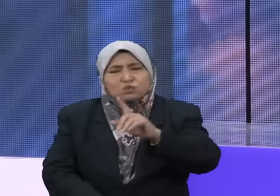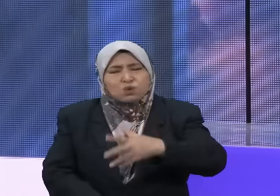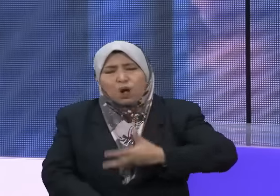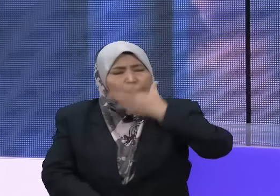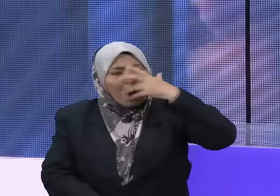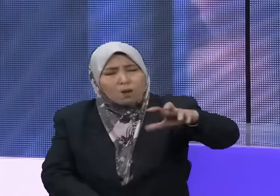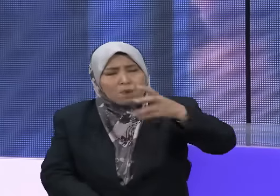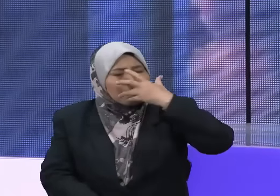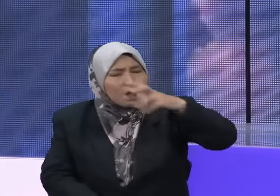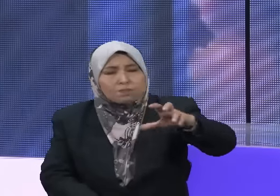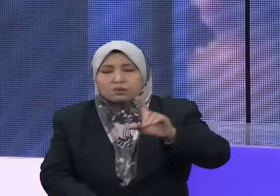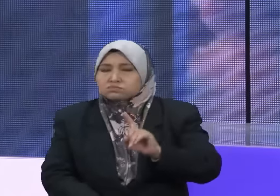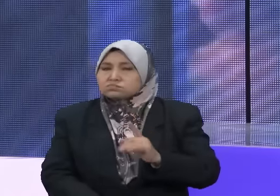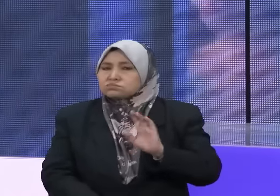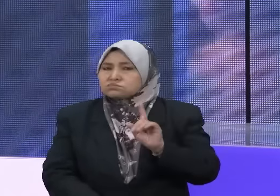tengking-tengking, jangan pula kita